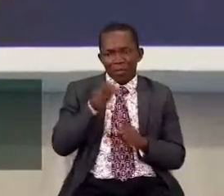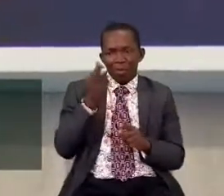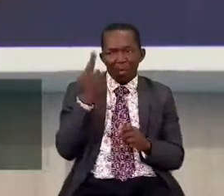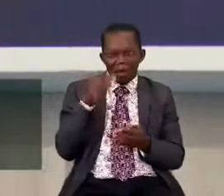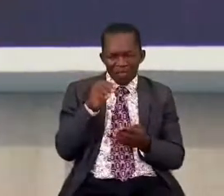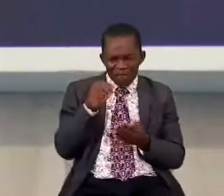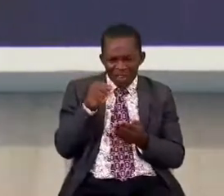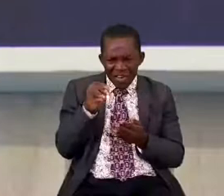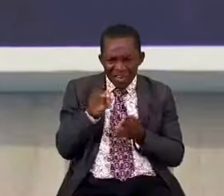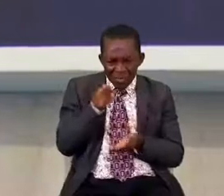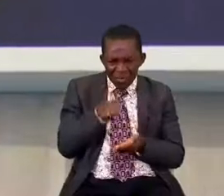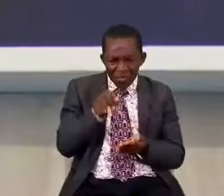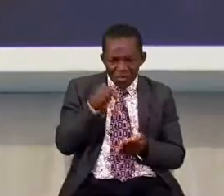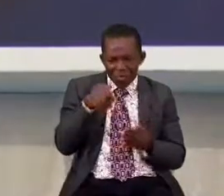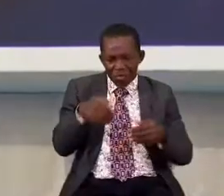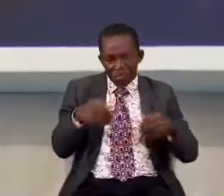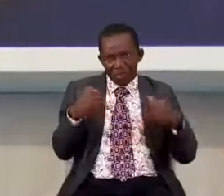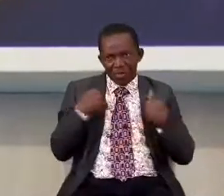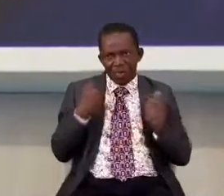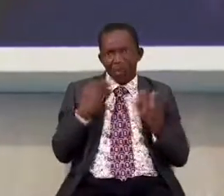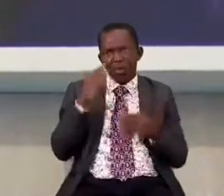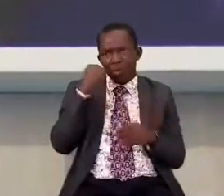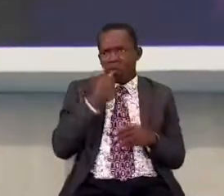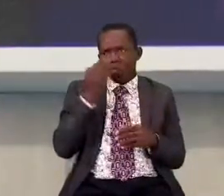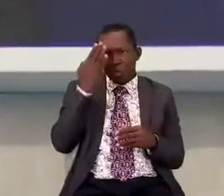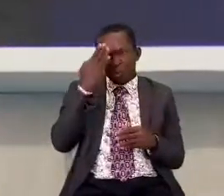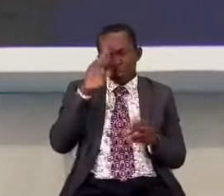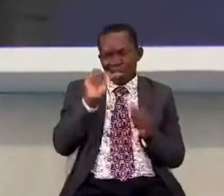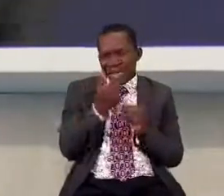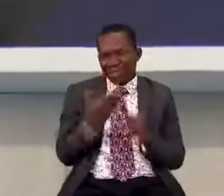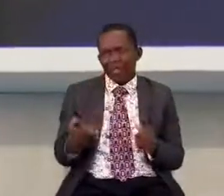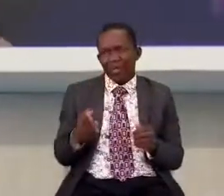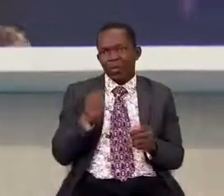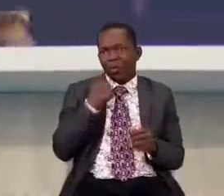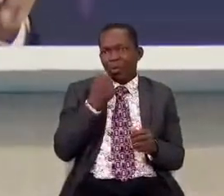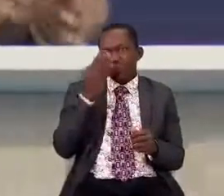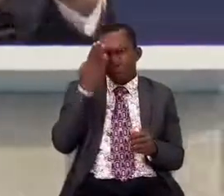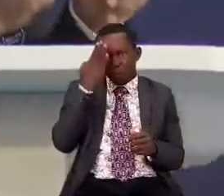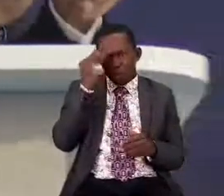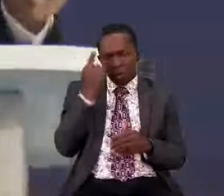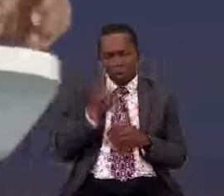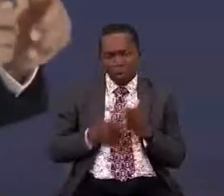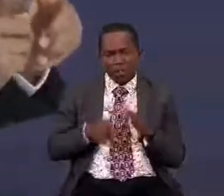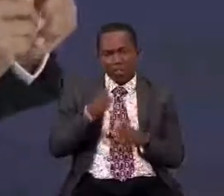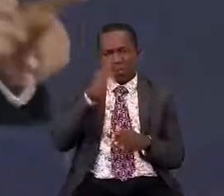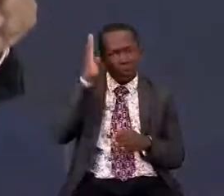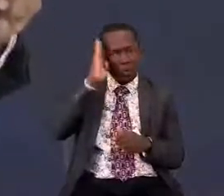tu seras à un moment donné, dans une période donnée, dans une année donnée, et ce que tu feras, et là où il